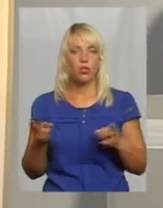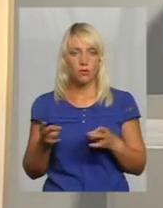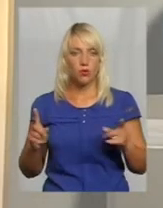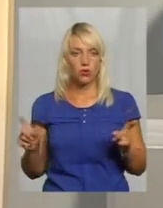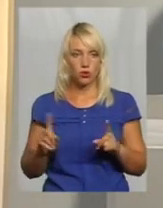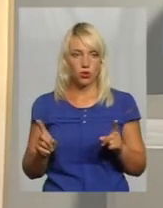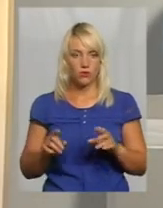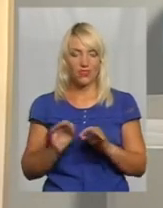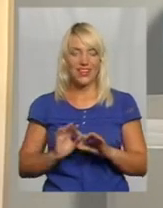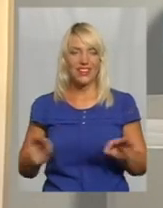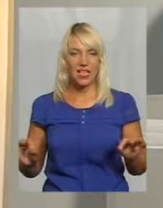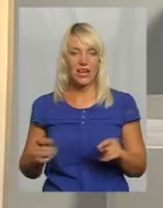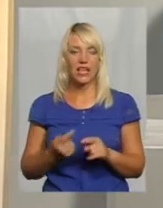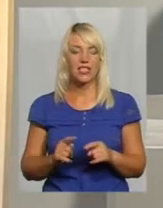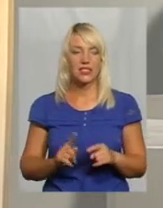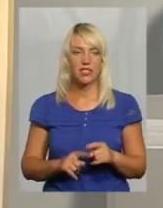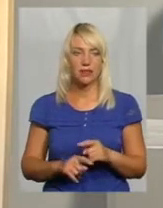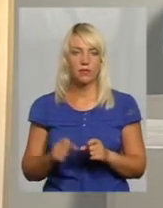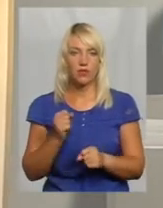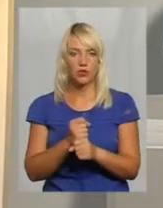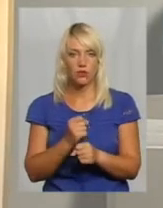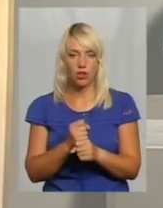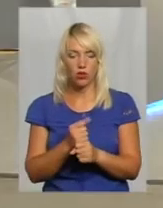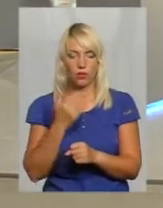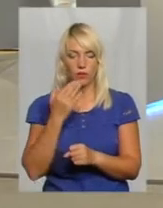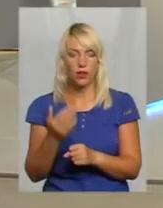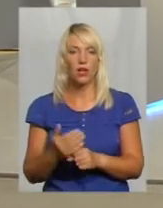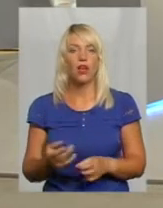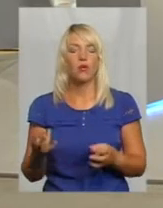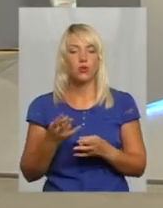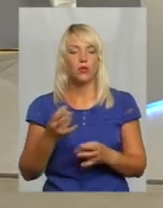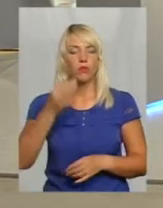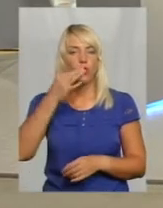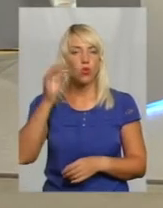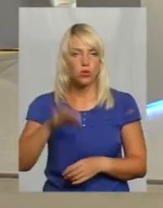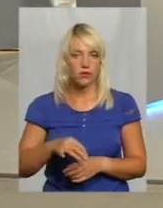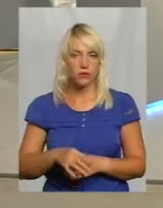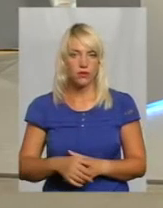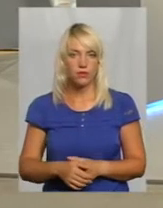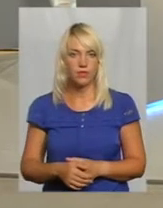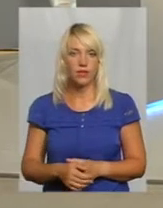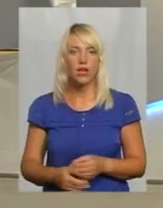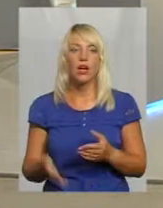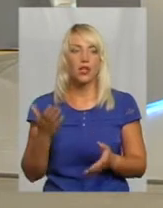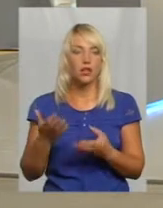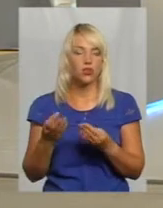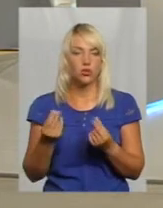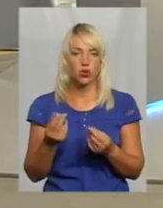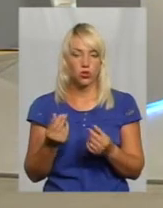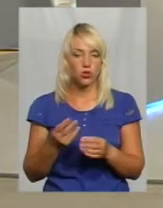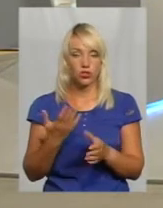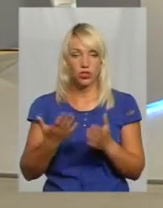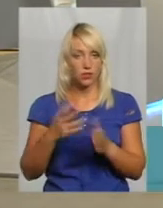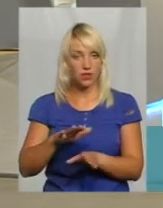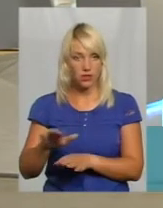в ідеалі ця все ж таки структура працювала? Ну, все-таки досвід потрібен. Якщо гроші ми відкидаємо, то